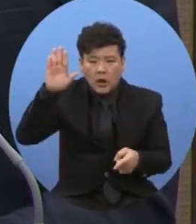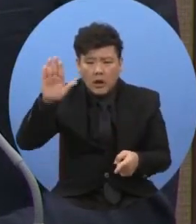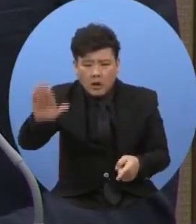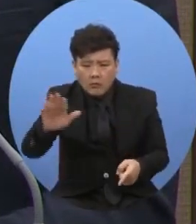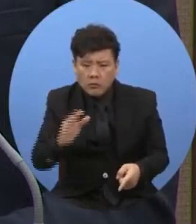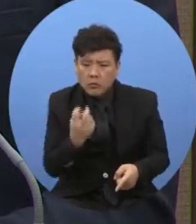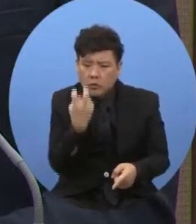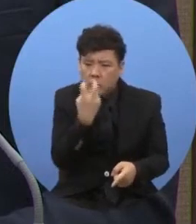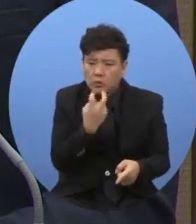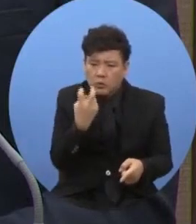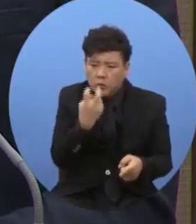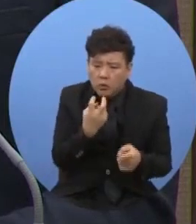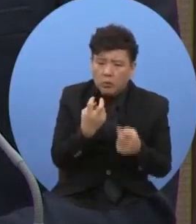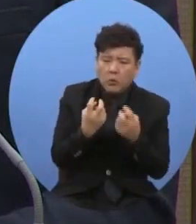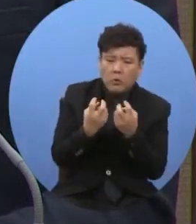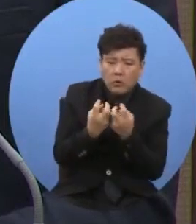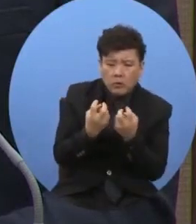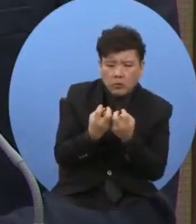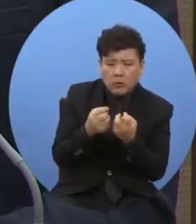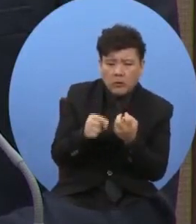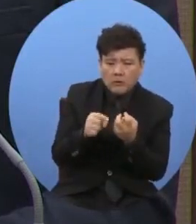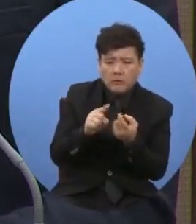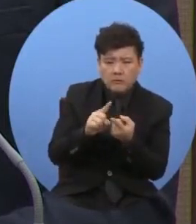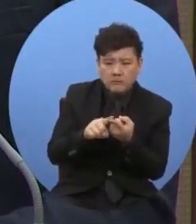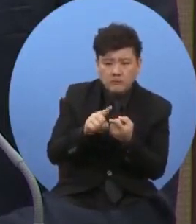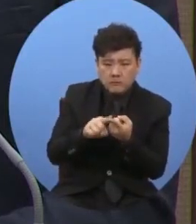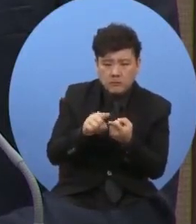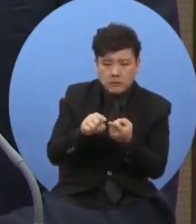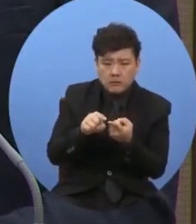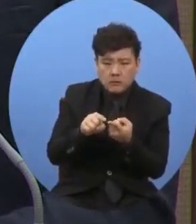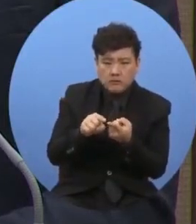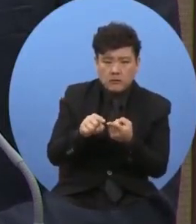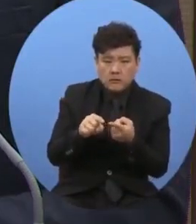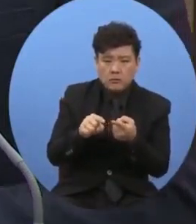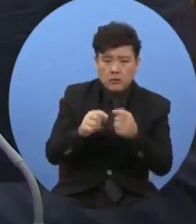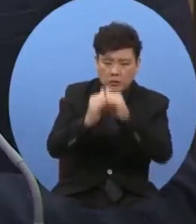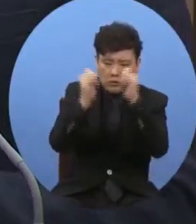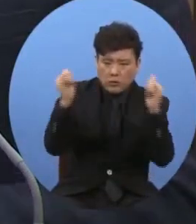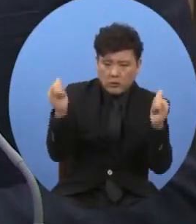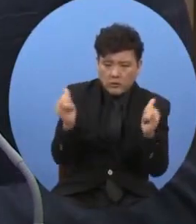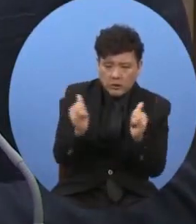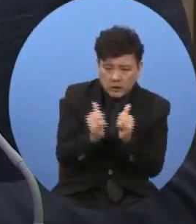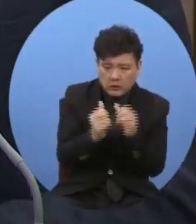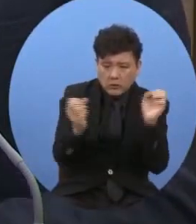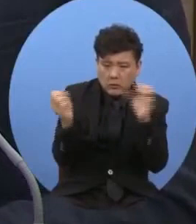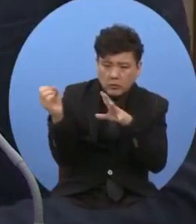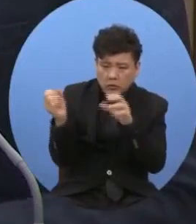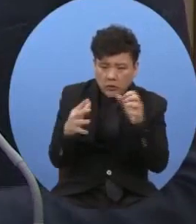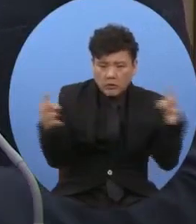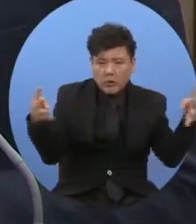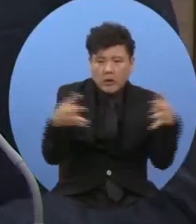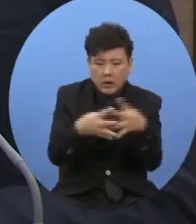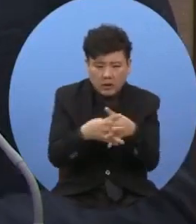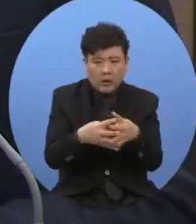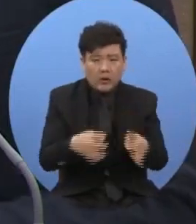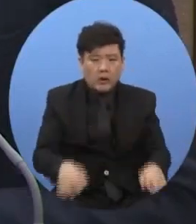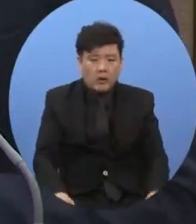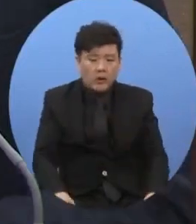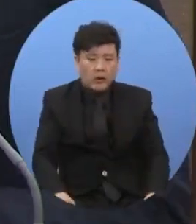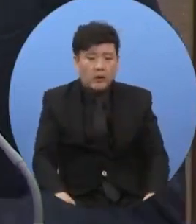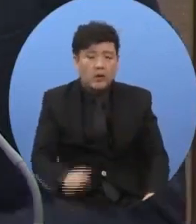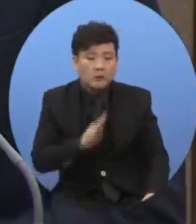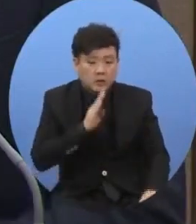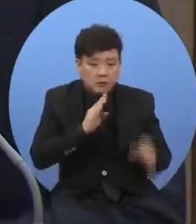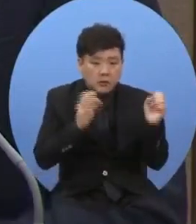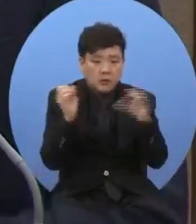대해서 조금 좀 큰 사회적 논의가 좀 필요할 것 같습니다. 사회적 논의와 더불어서 지금 당면한 현안을 좀 풀어갈